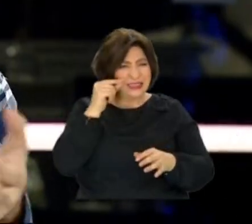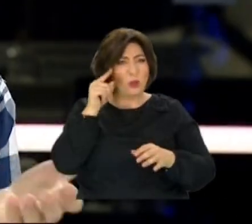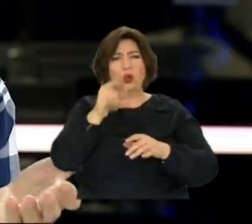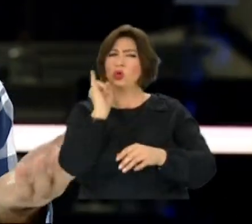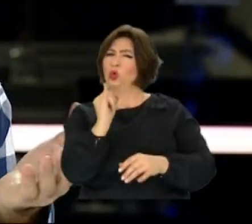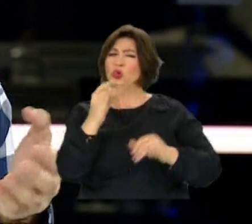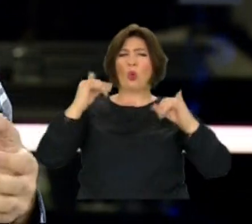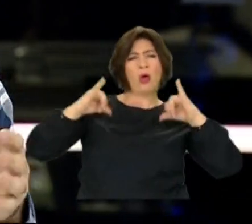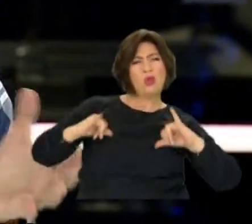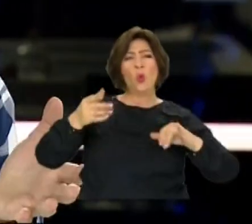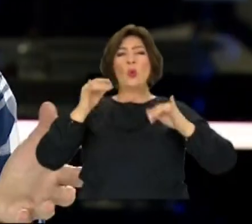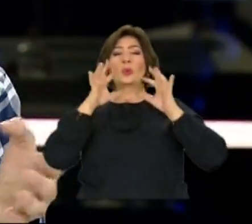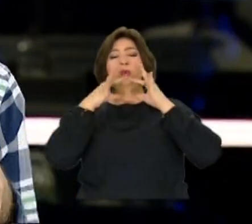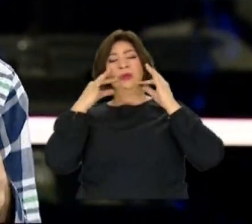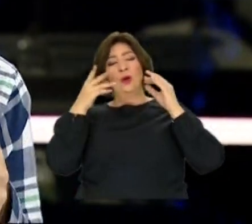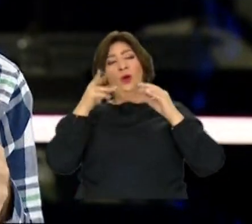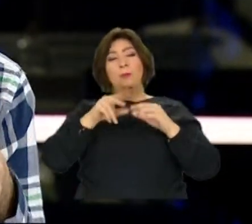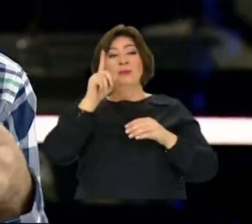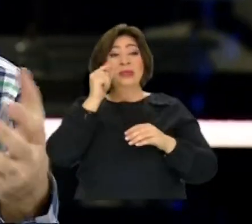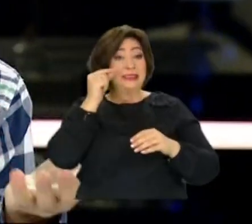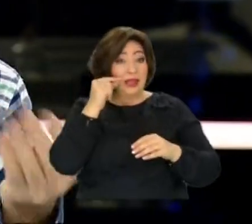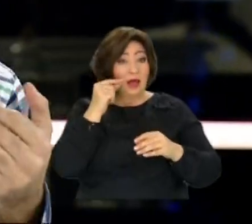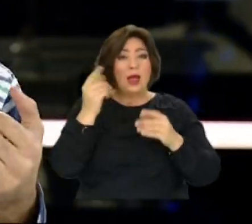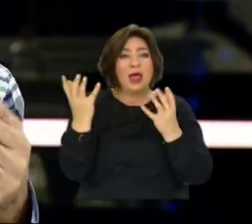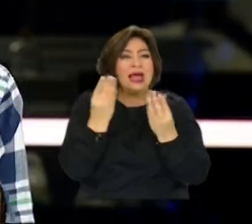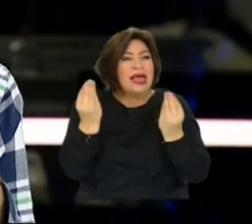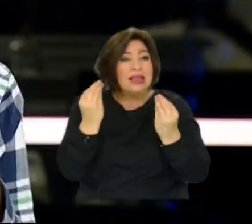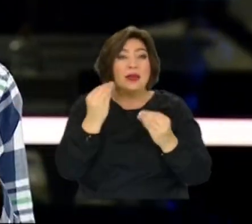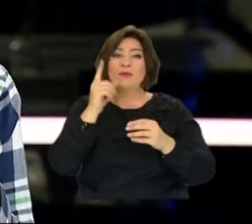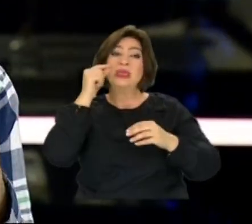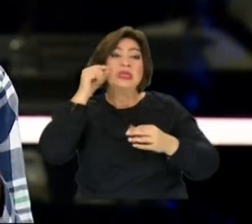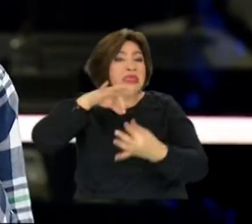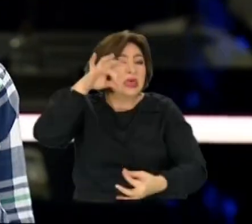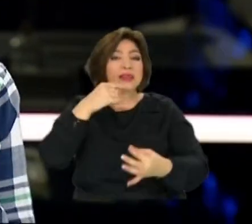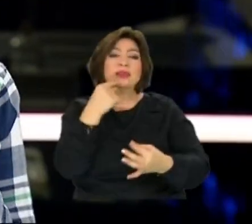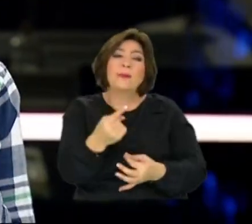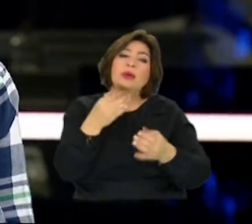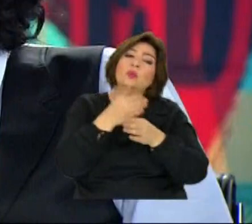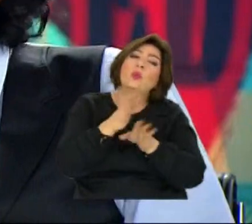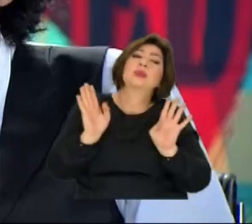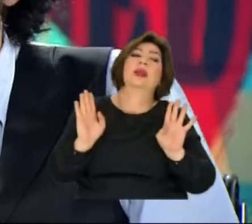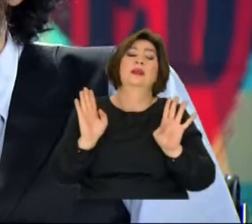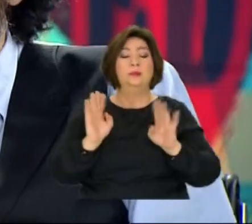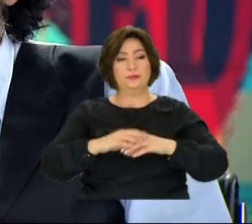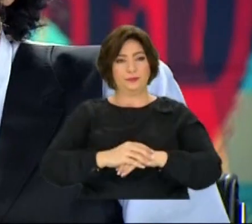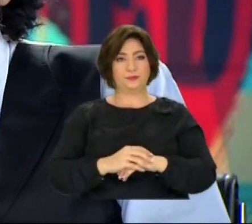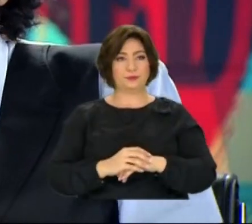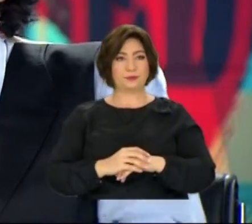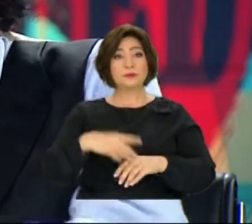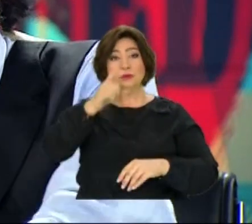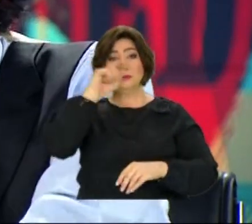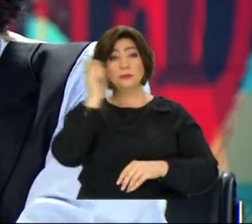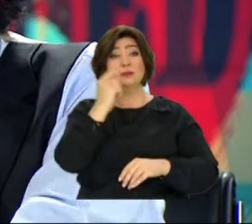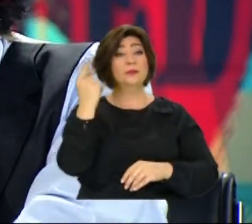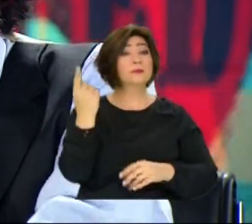veya çok rahat, huzurlu öldüğü gözlemlenen bir insan da çok iyi bir insandır gibi bir sonuç çıkarmak isabetli olmaz. Ama şey söyleriz genelde bir